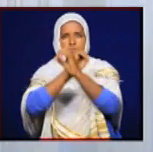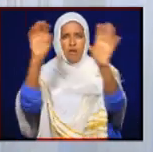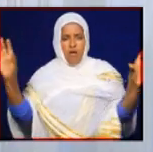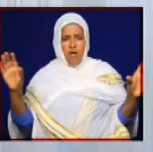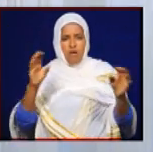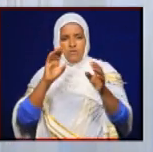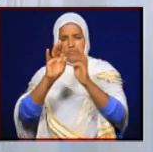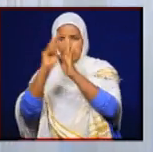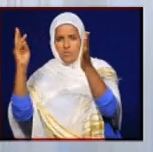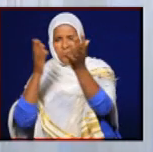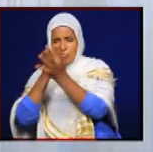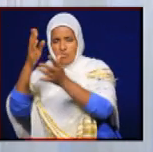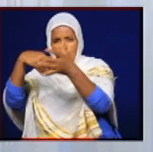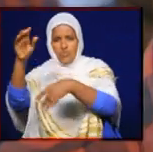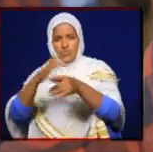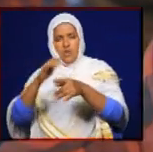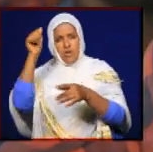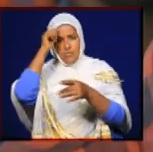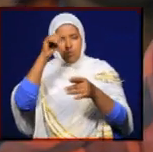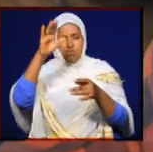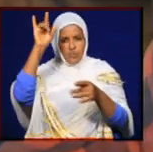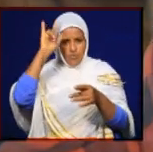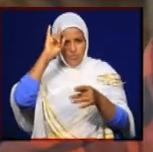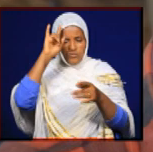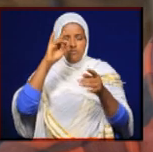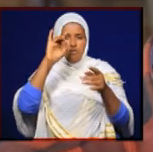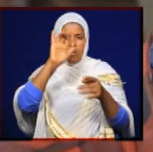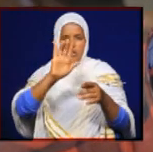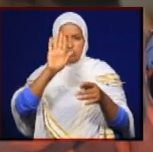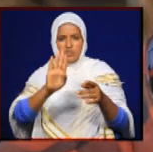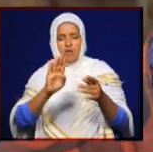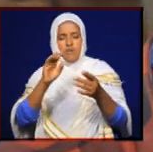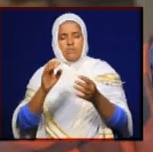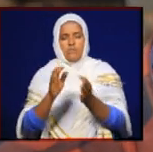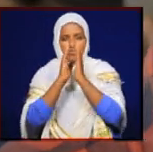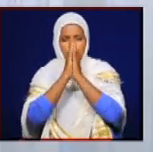የእውቀት ብርሃን የምስራቅ በር መውጫ አምደ ሃይማኖት አባ ጊዮርጊስ ዘጋስጫ